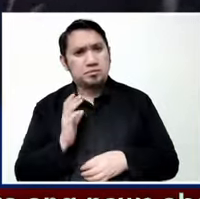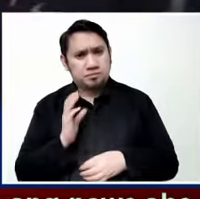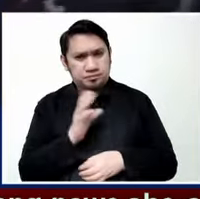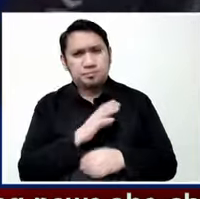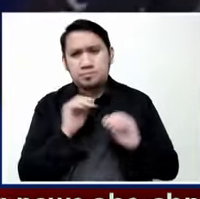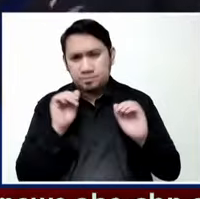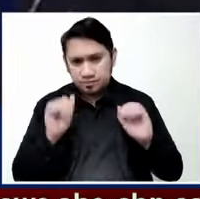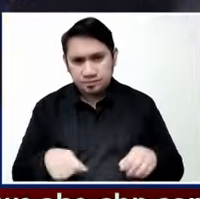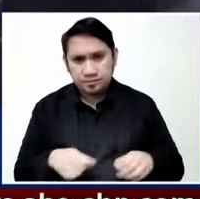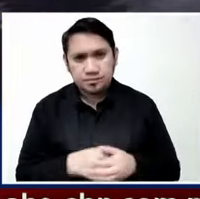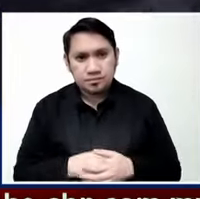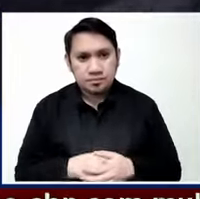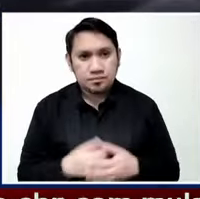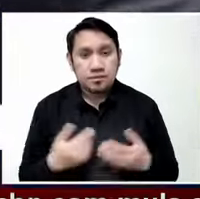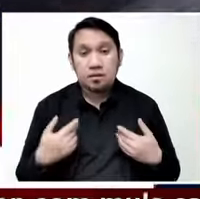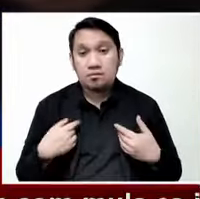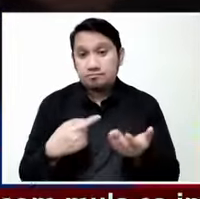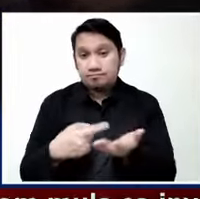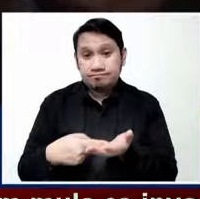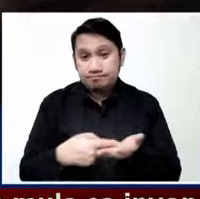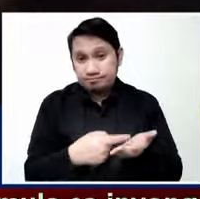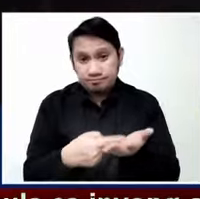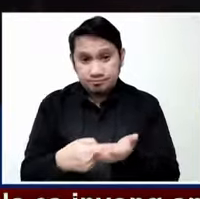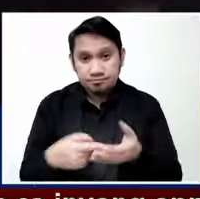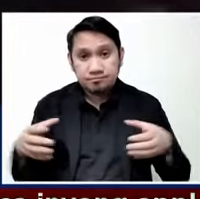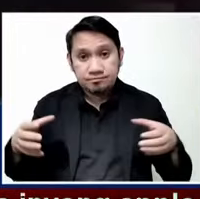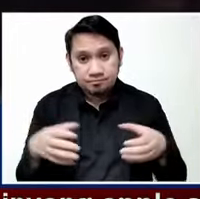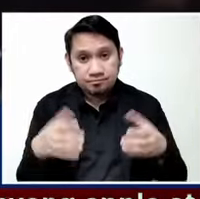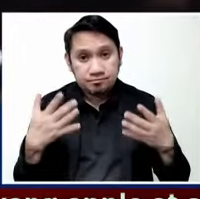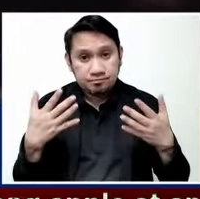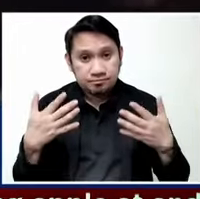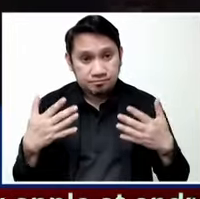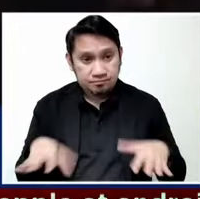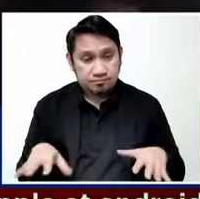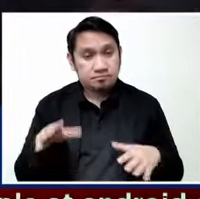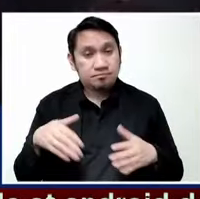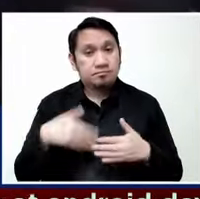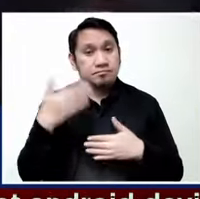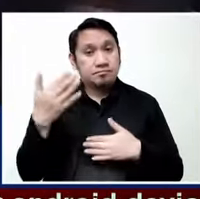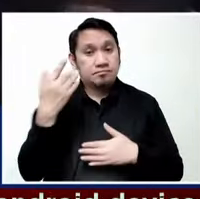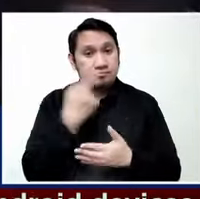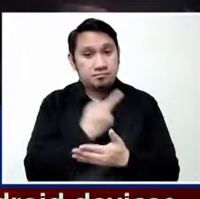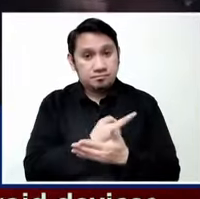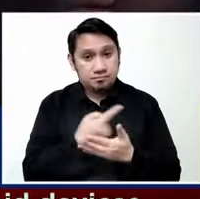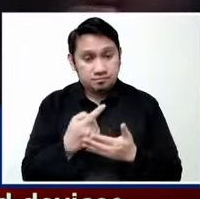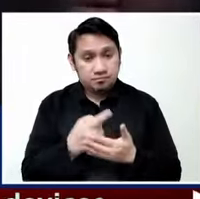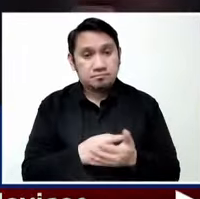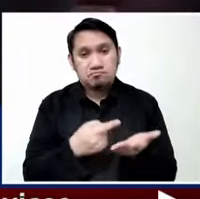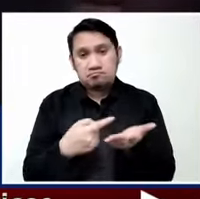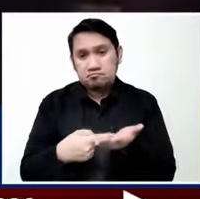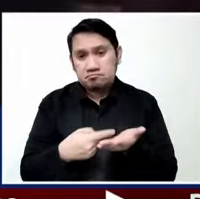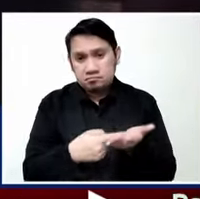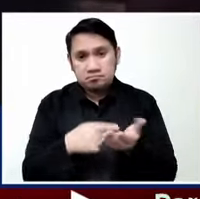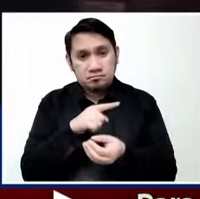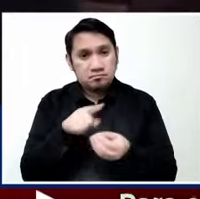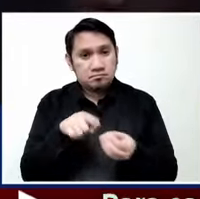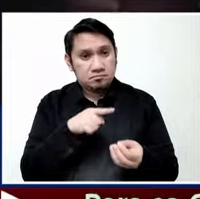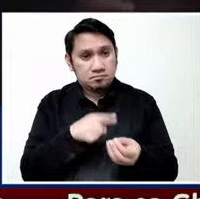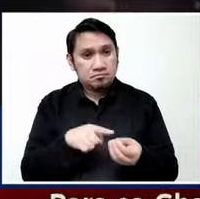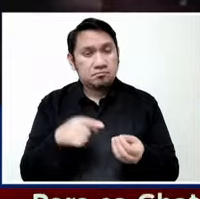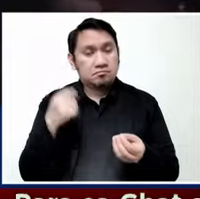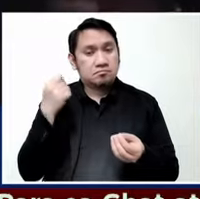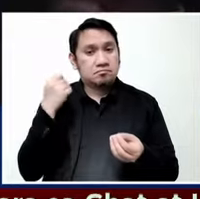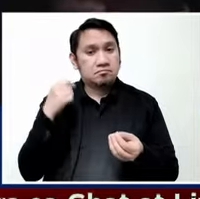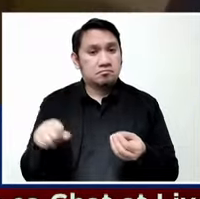Jr. Magpupulong ang komite pag natapos ang suspension ng kongresista sa susunod na linggo para pag-usapan ang kanyang tinanggihang hiling